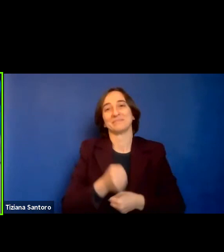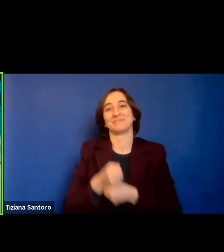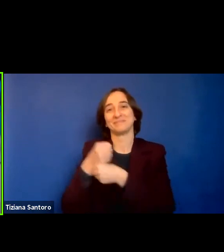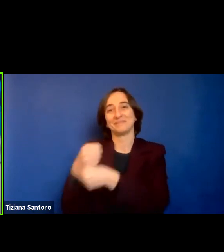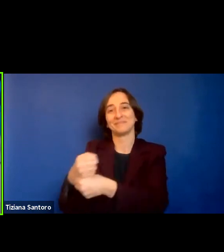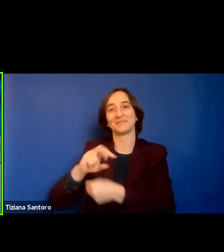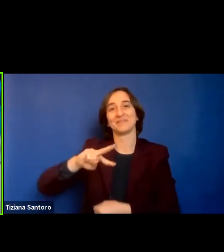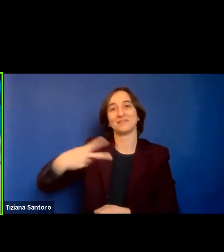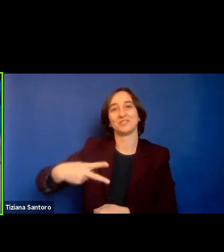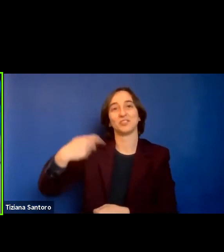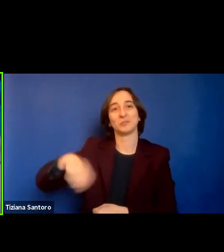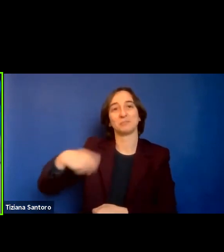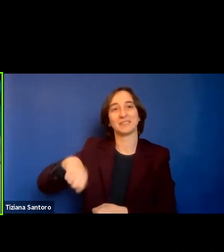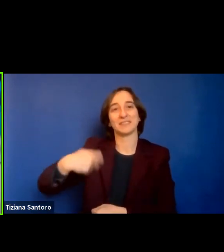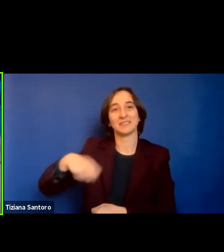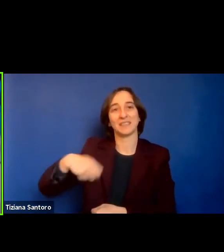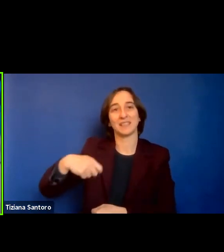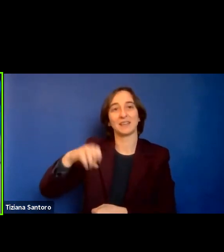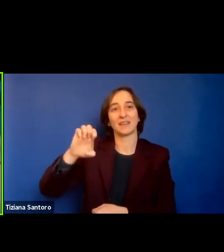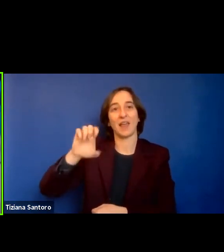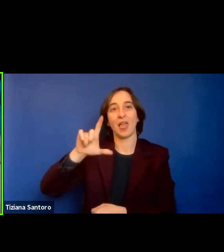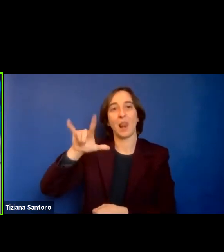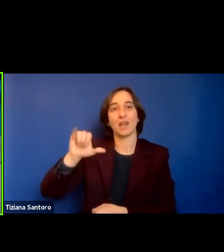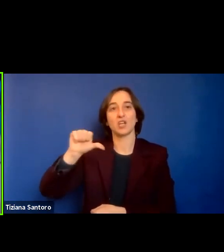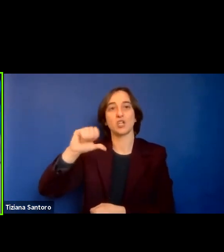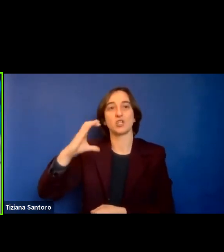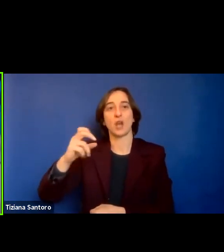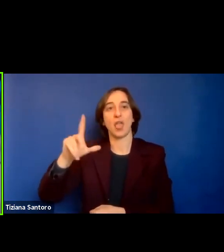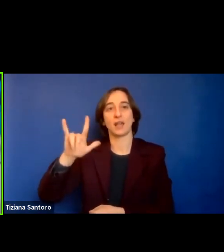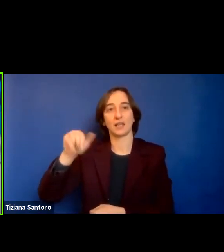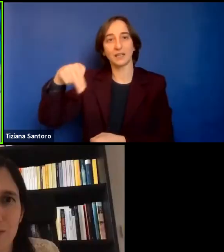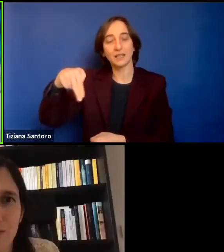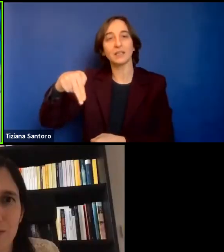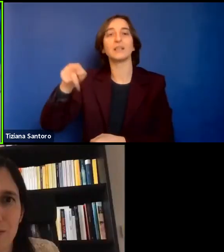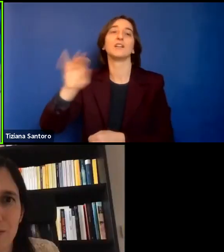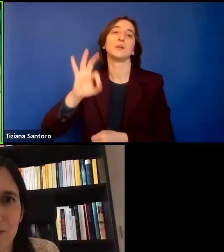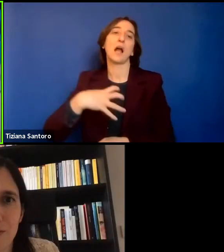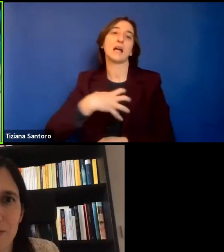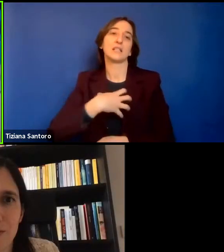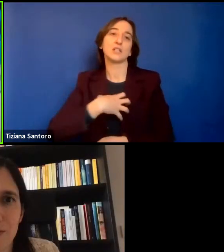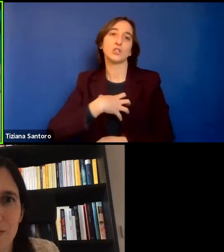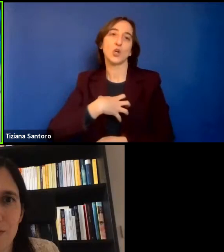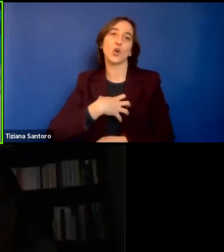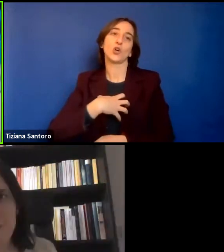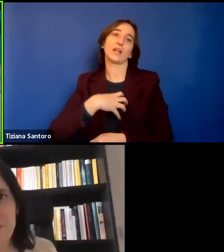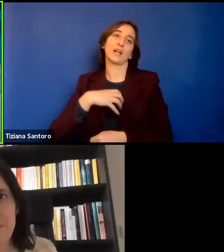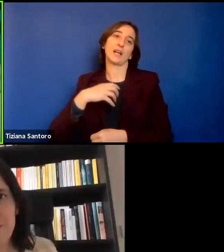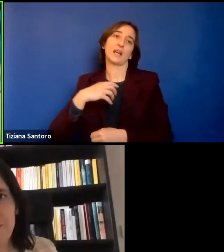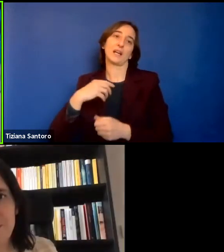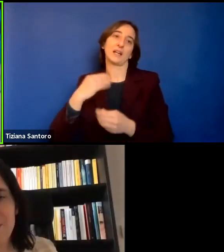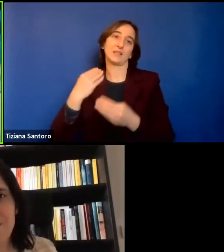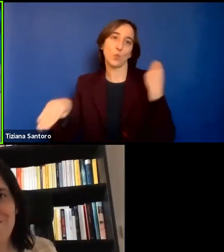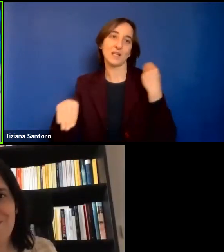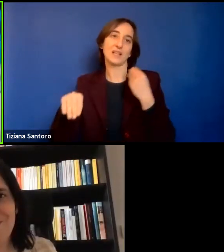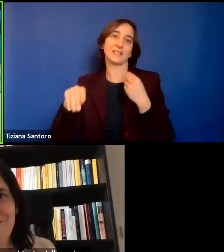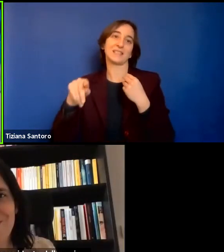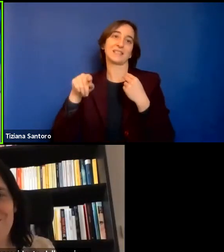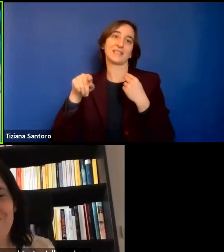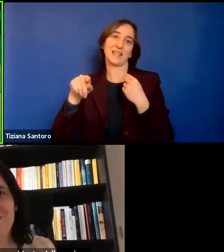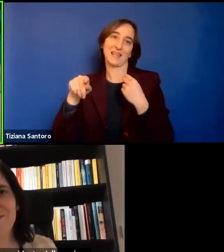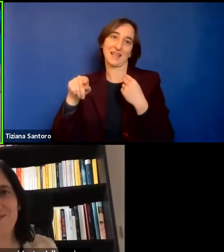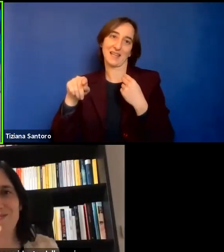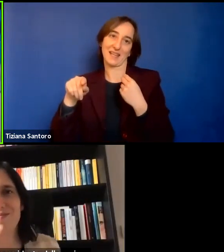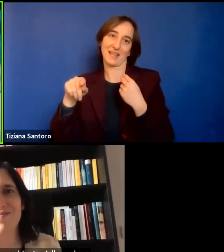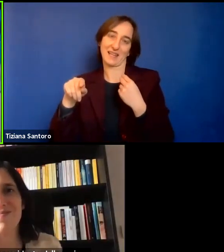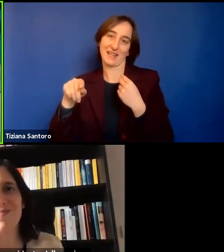Regione Emilia-Romagna, Elly Schlein, nonché assessore al contrasto alle disuguaglianze e welfare, e la ringrazio